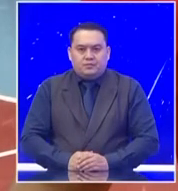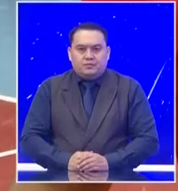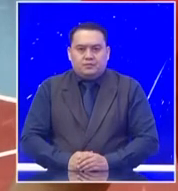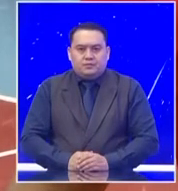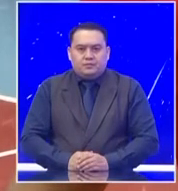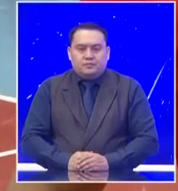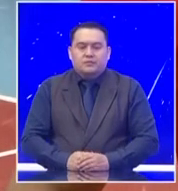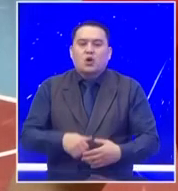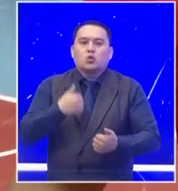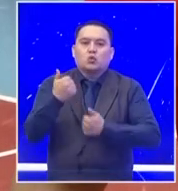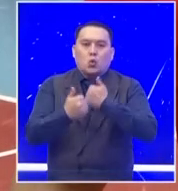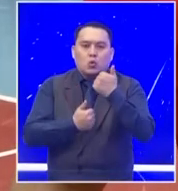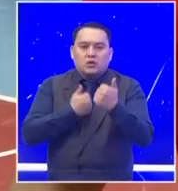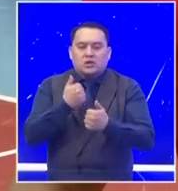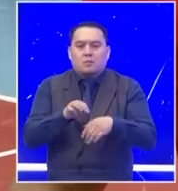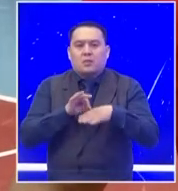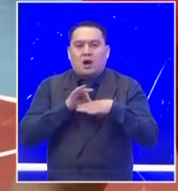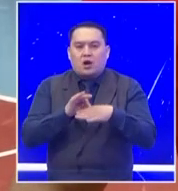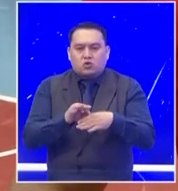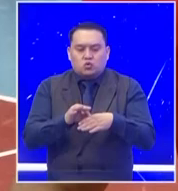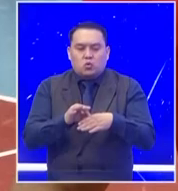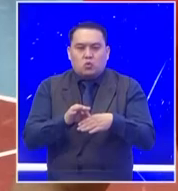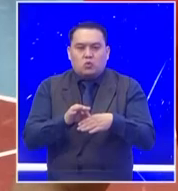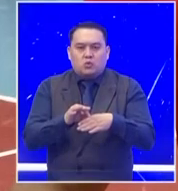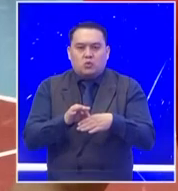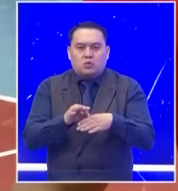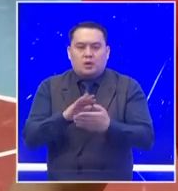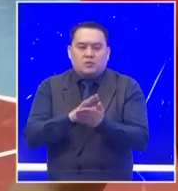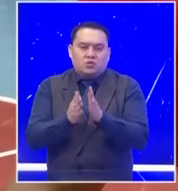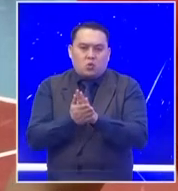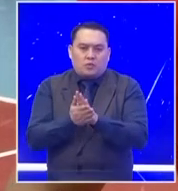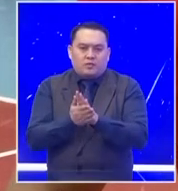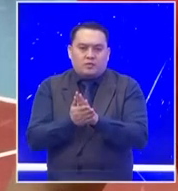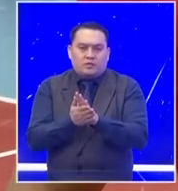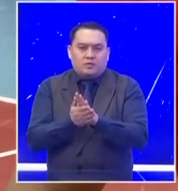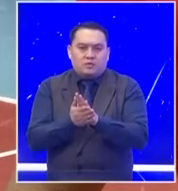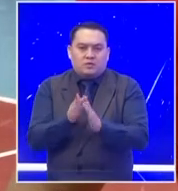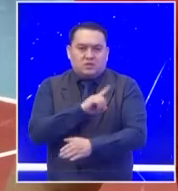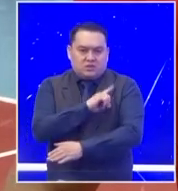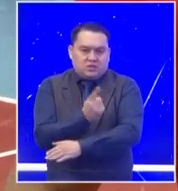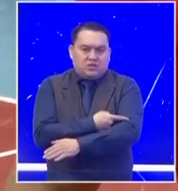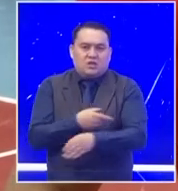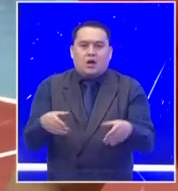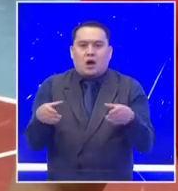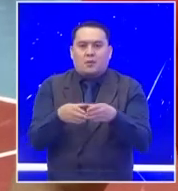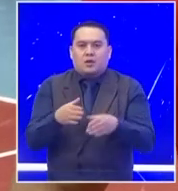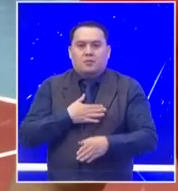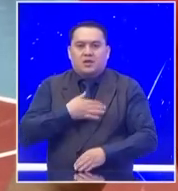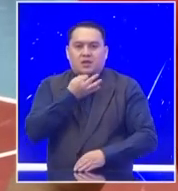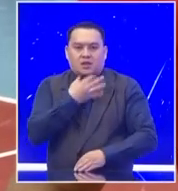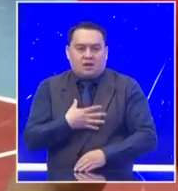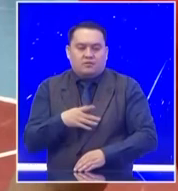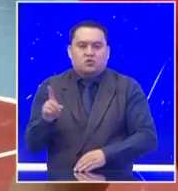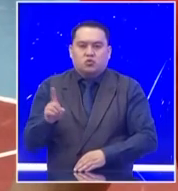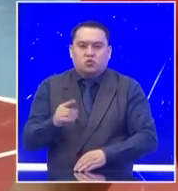Действительно, турнир прошел очень такой обстановке, очень сильные команды. И мне очень радует то, что